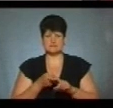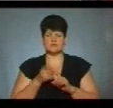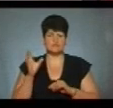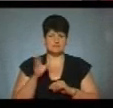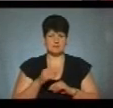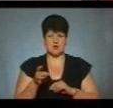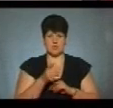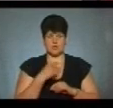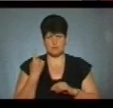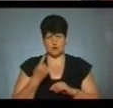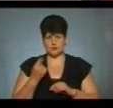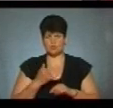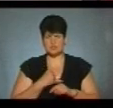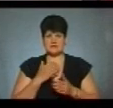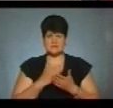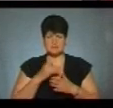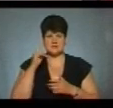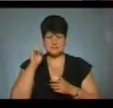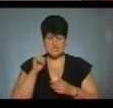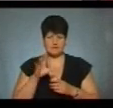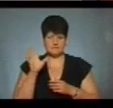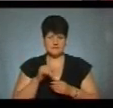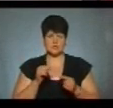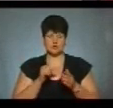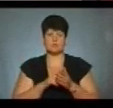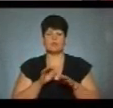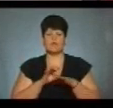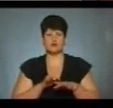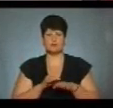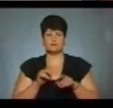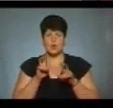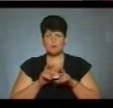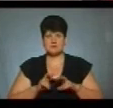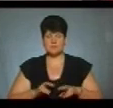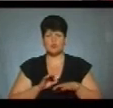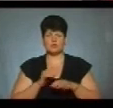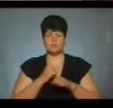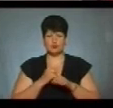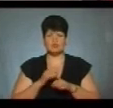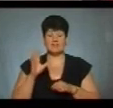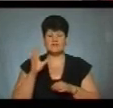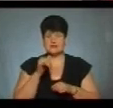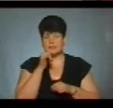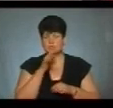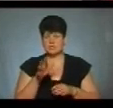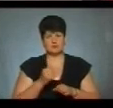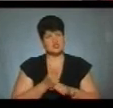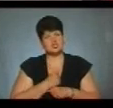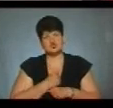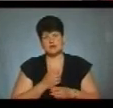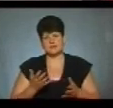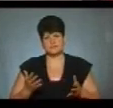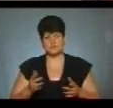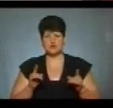районів області. У нас є, ми знаємо ці точки, ми проводимо обстеження і проводимо роботу. Ну, на всіх неможливо зробити, на жаль.